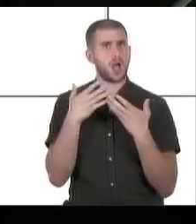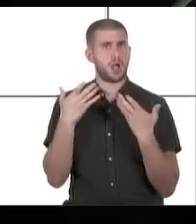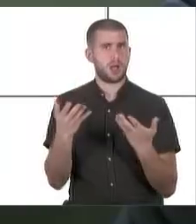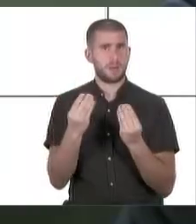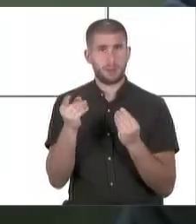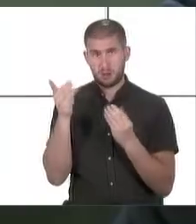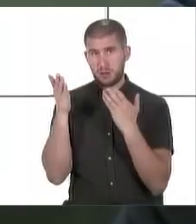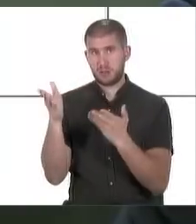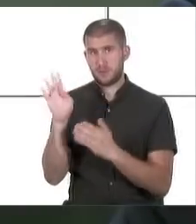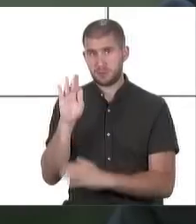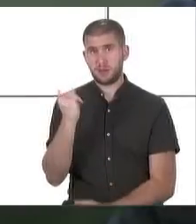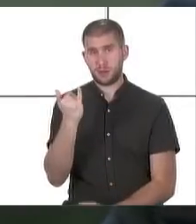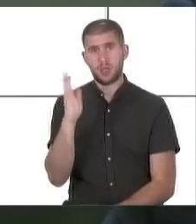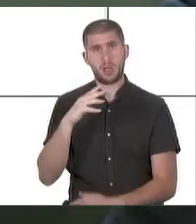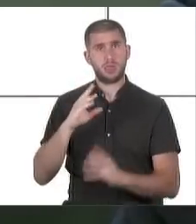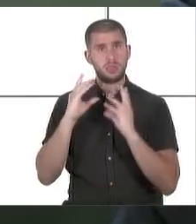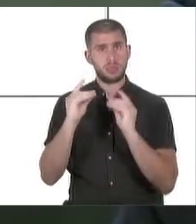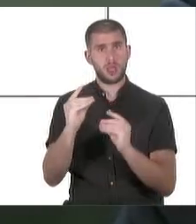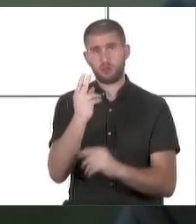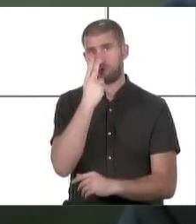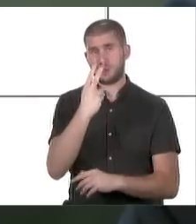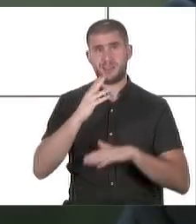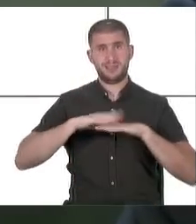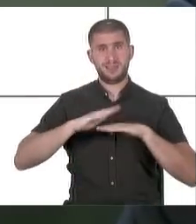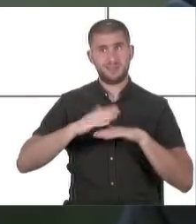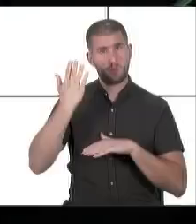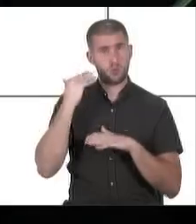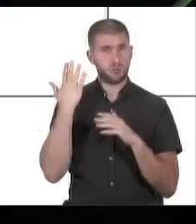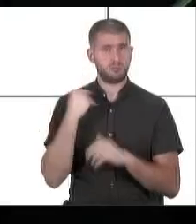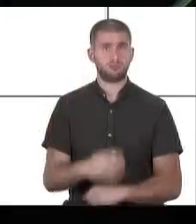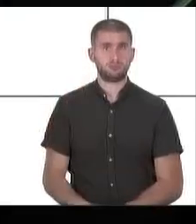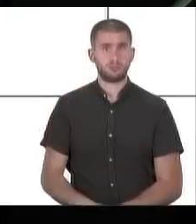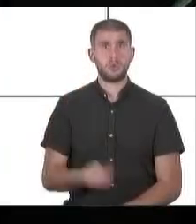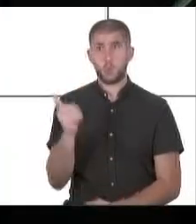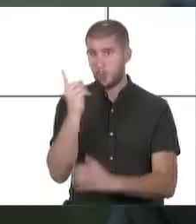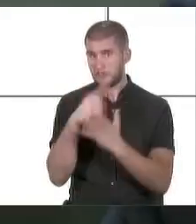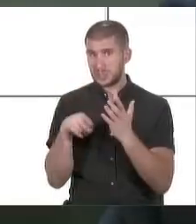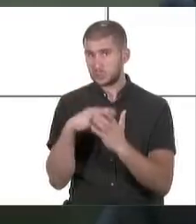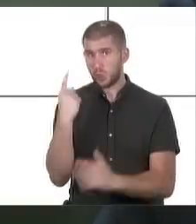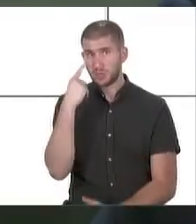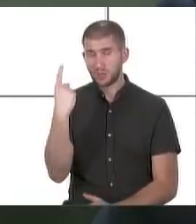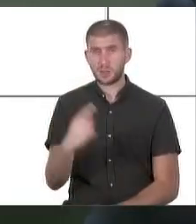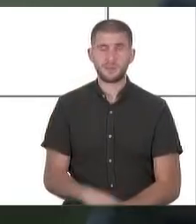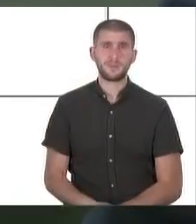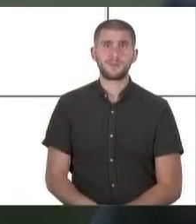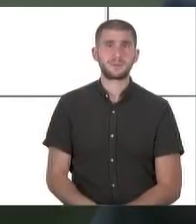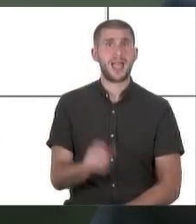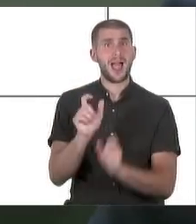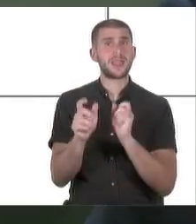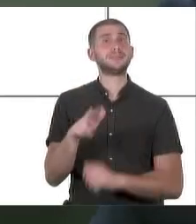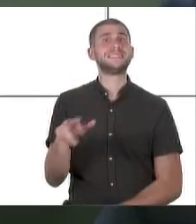אליו? אליו, על האופן שבו ראיתי את התפקוד שלו אז. הוא פסול בעיניך? איש